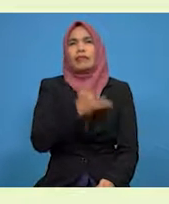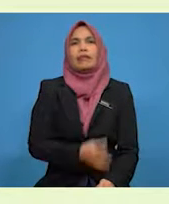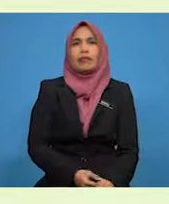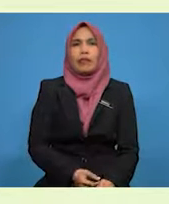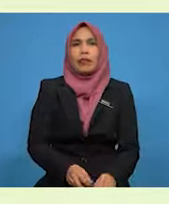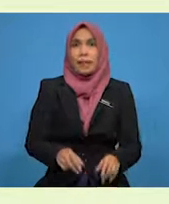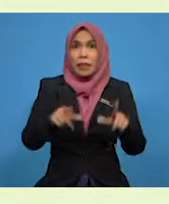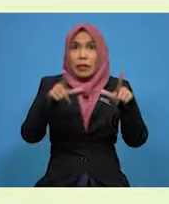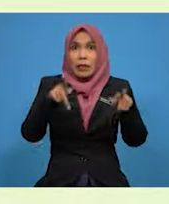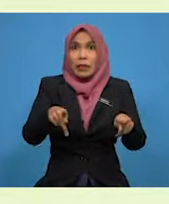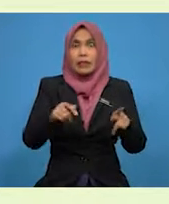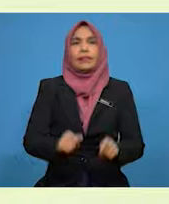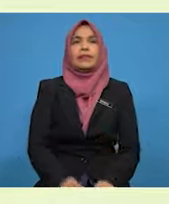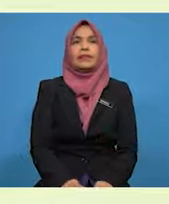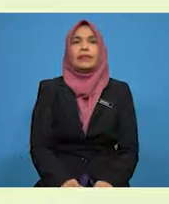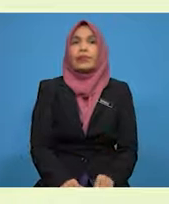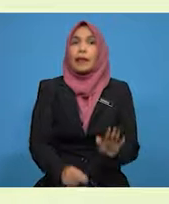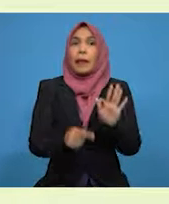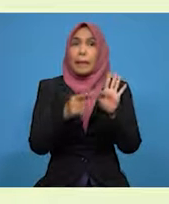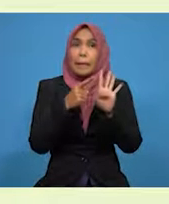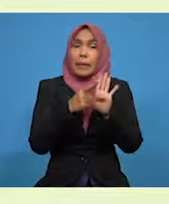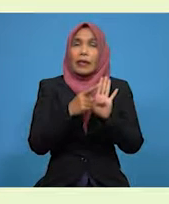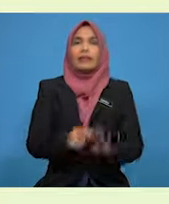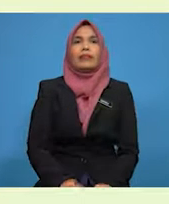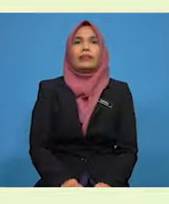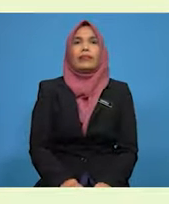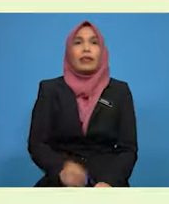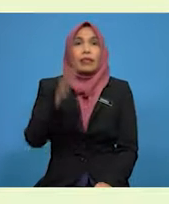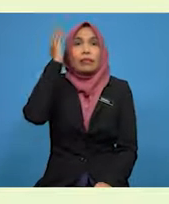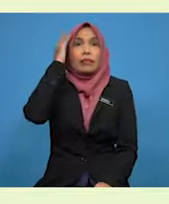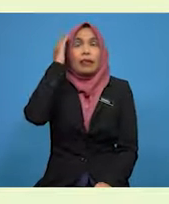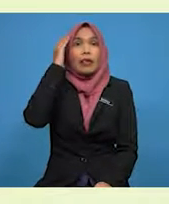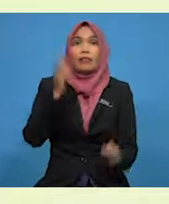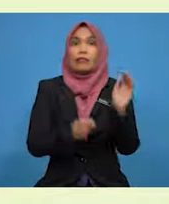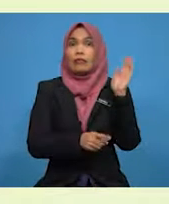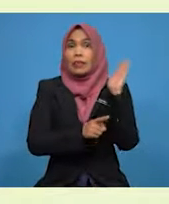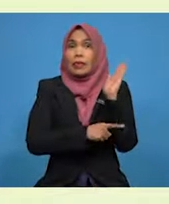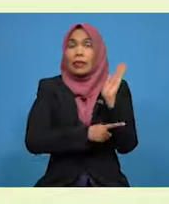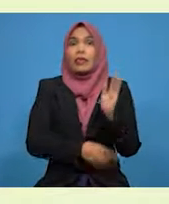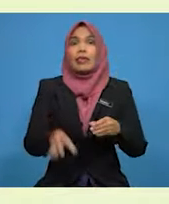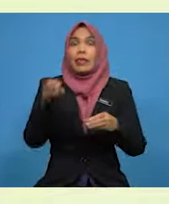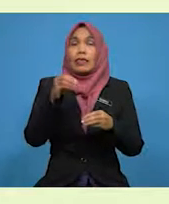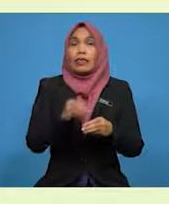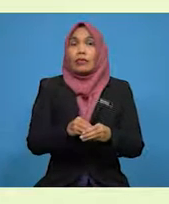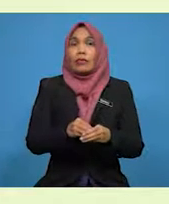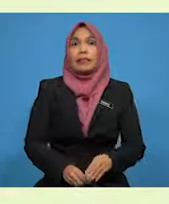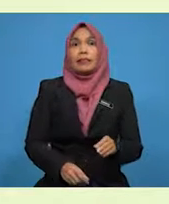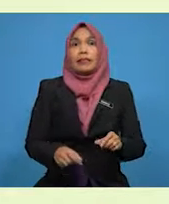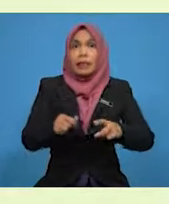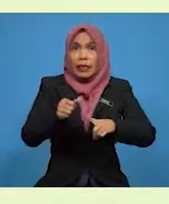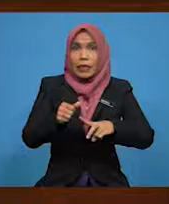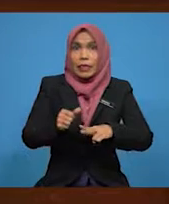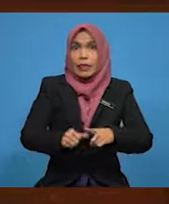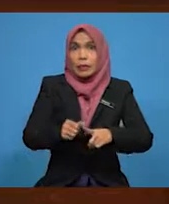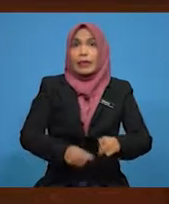pekerja. Dan yang keempat, menentukan tindakan dalam menangani masalah disiplin pekerja.